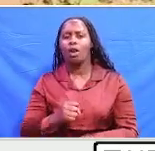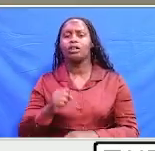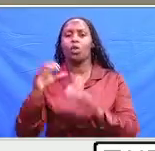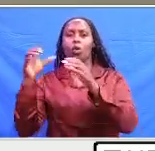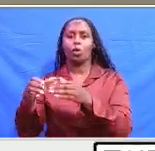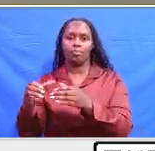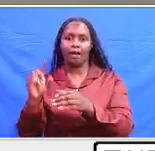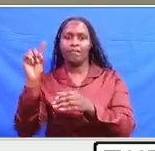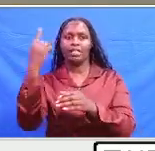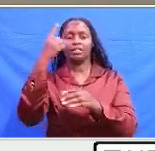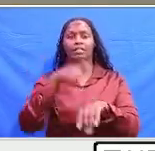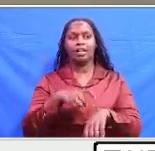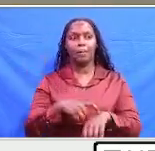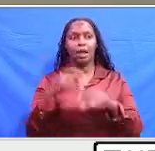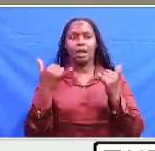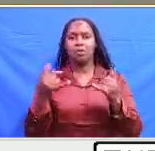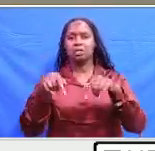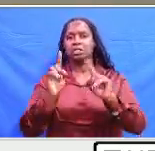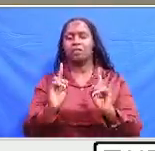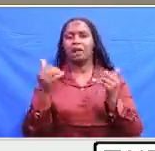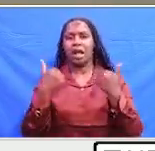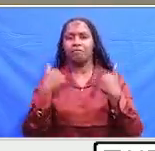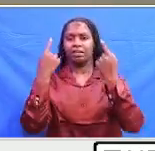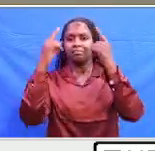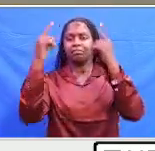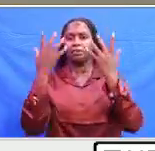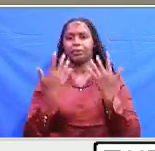ya kwanza, na sasa anavuna alichopanda.